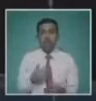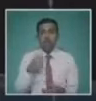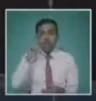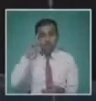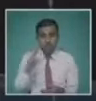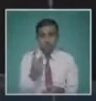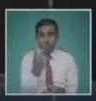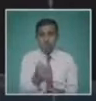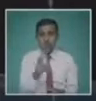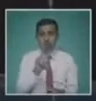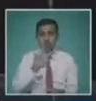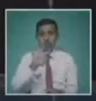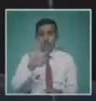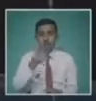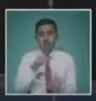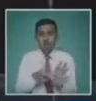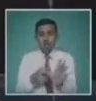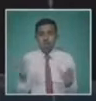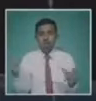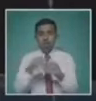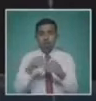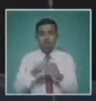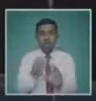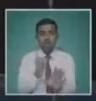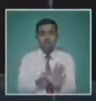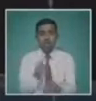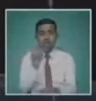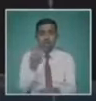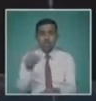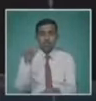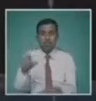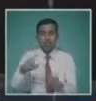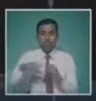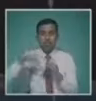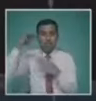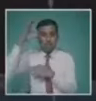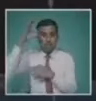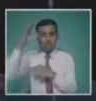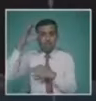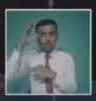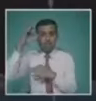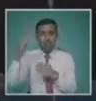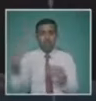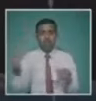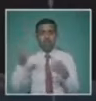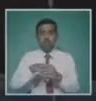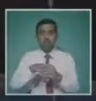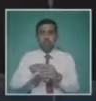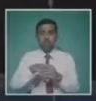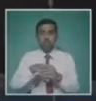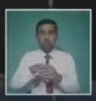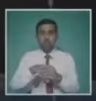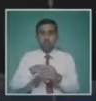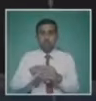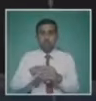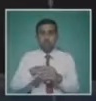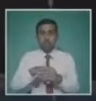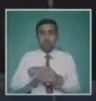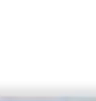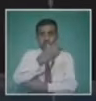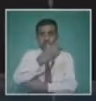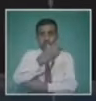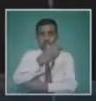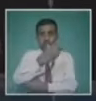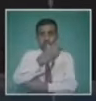වෙනවා 2024 ඉඳලා බඳවා ගන්න සෑම කෙනෙක්ම විශ්වවිද්‍යාලයකට බඳවා ගන්න. National University of